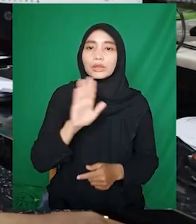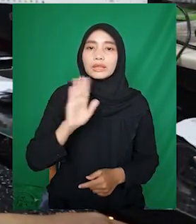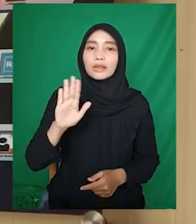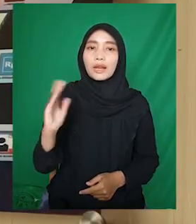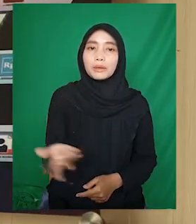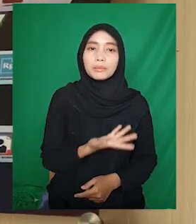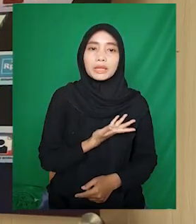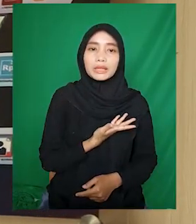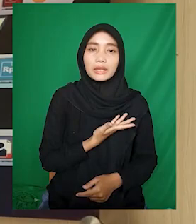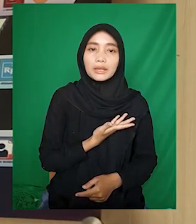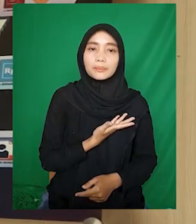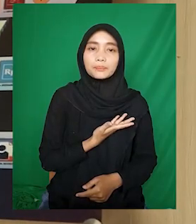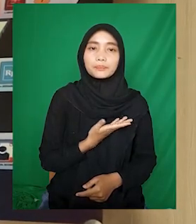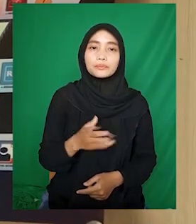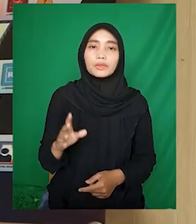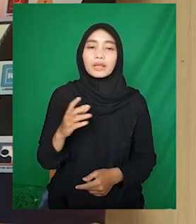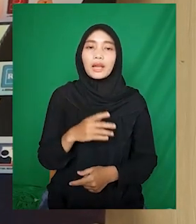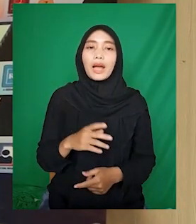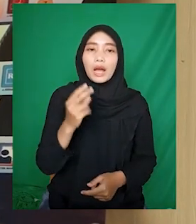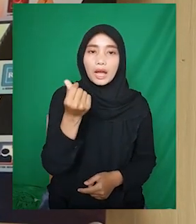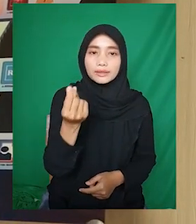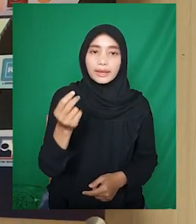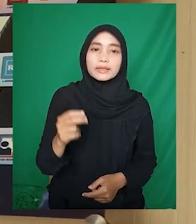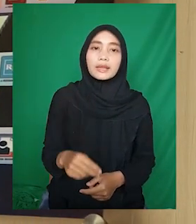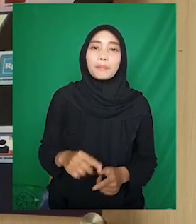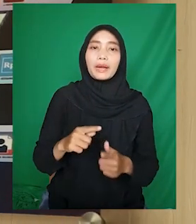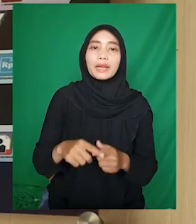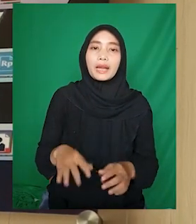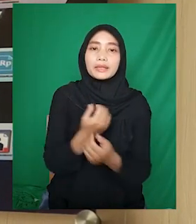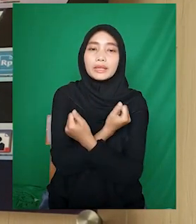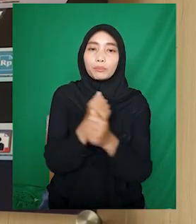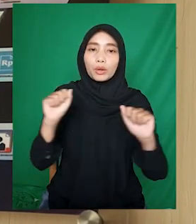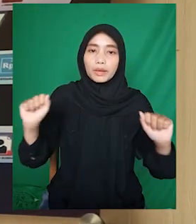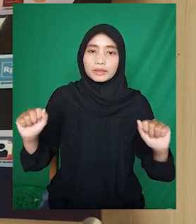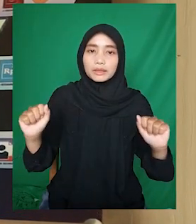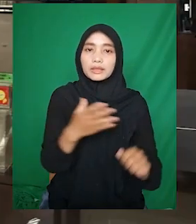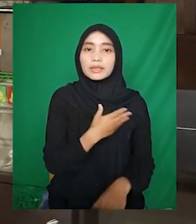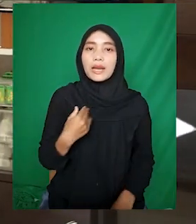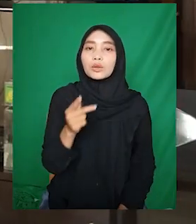menerima layanan pada pos bantuan hukum pengadilan.